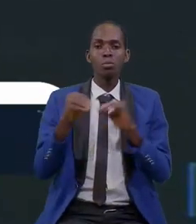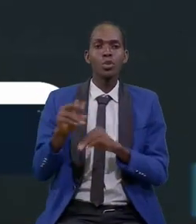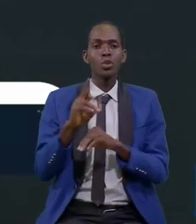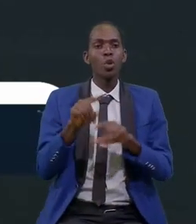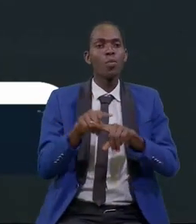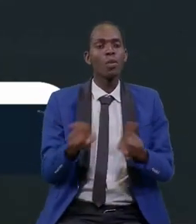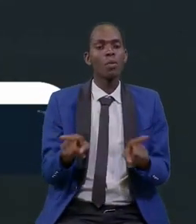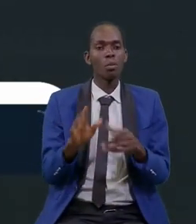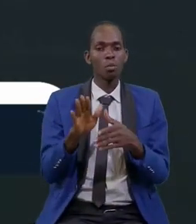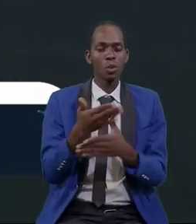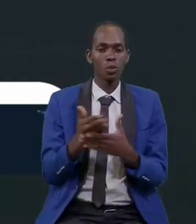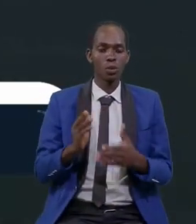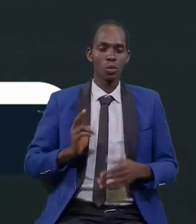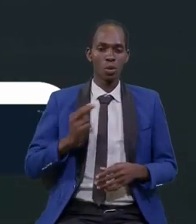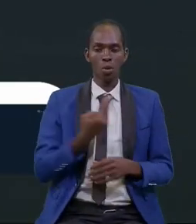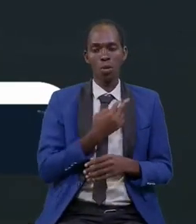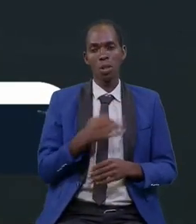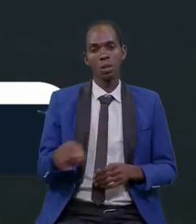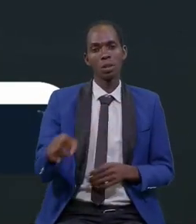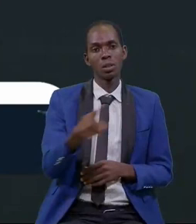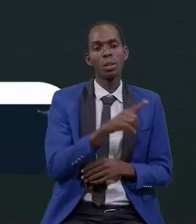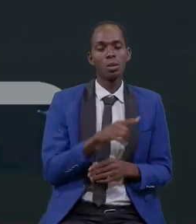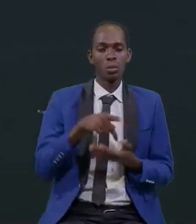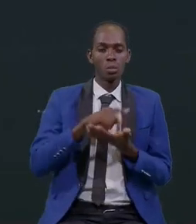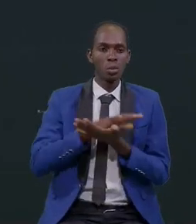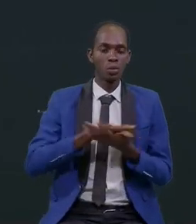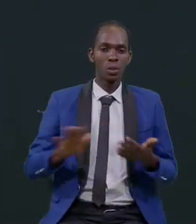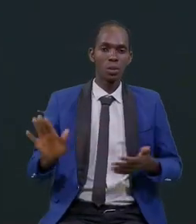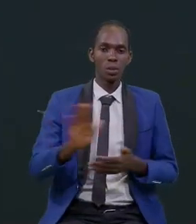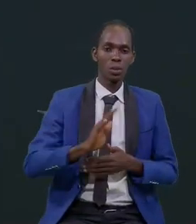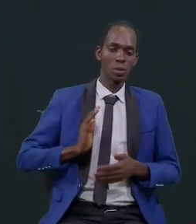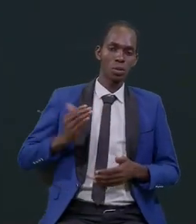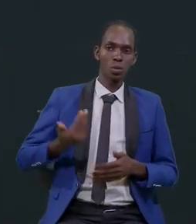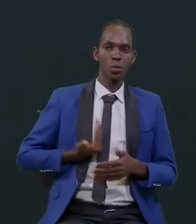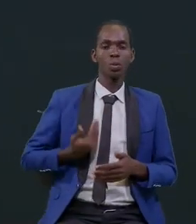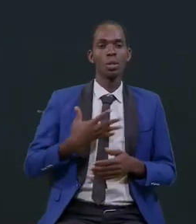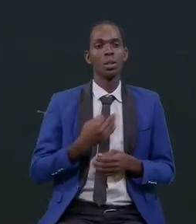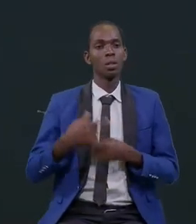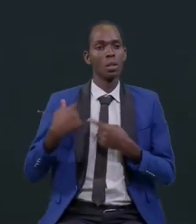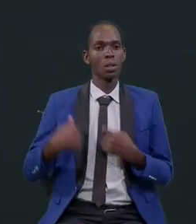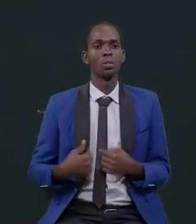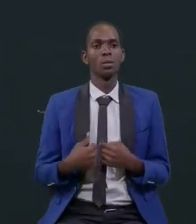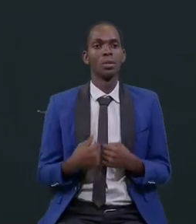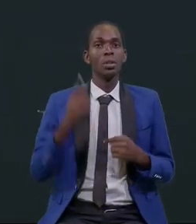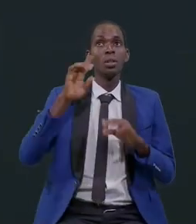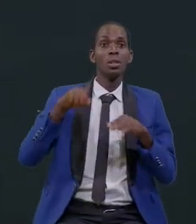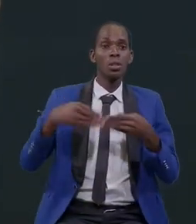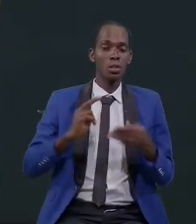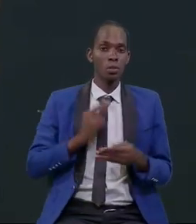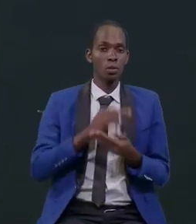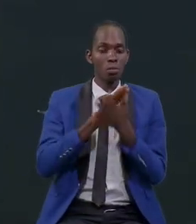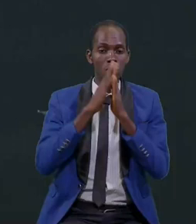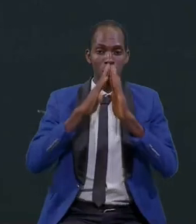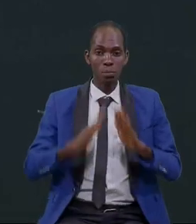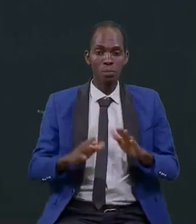eux, purifiant, ayant purifié le cœur, leur âme par la foi. Il nous accorde la paix et il nous accorde